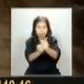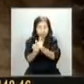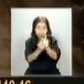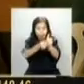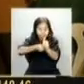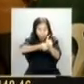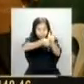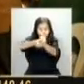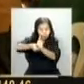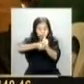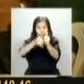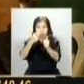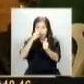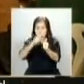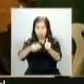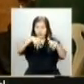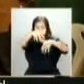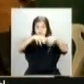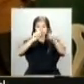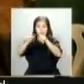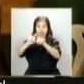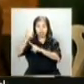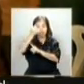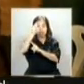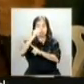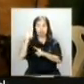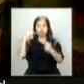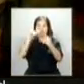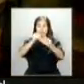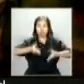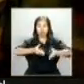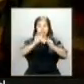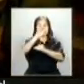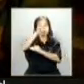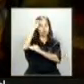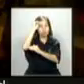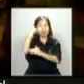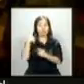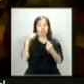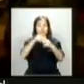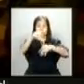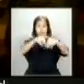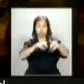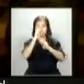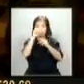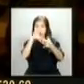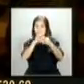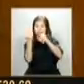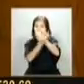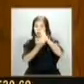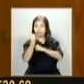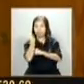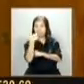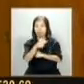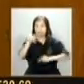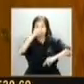เป็นชุมชนในพื้นที่โดยจุดแรกคือชุมชนอินทมระซอย14ซึ่งเป็นชุมชนเฝ้าระวังยาเสพติดจากการตรว